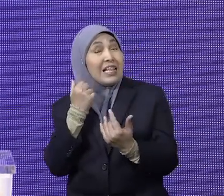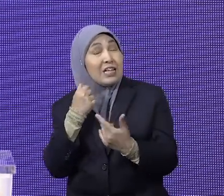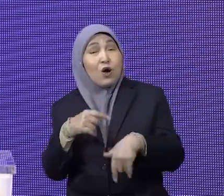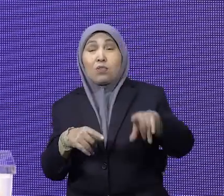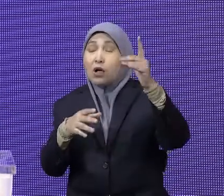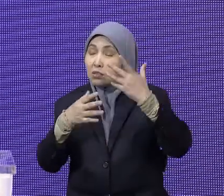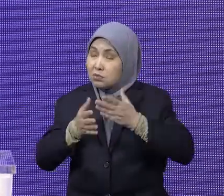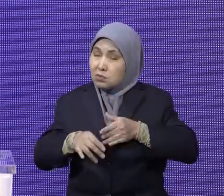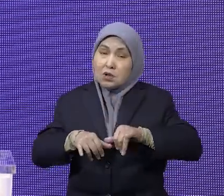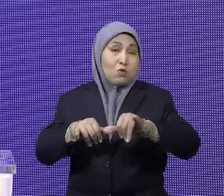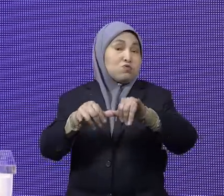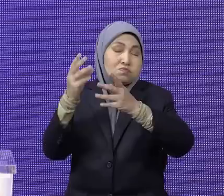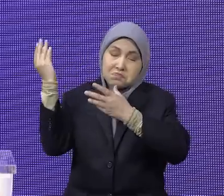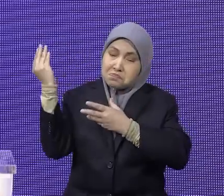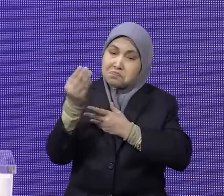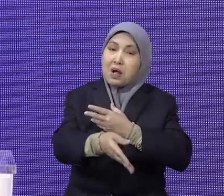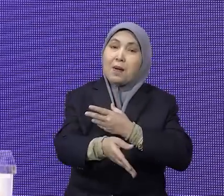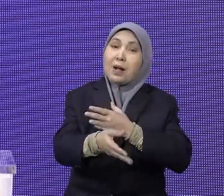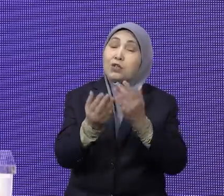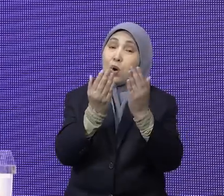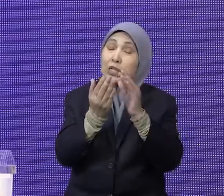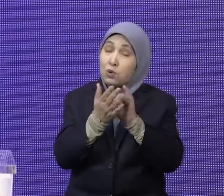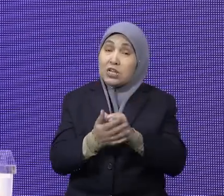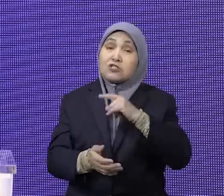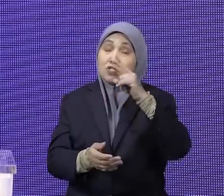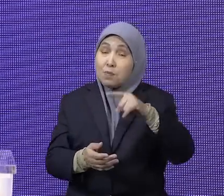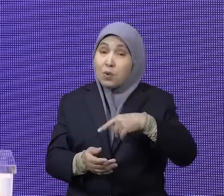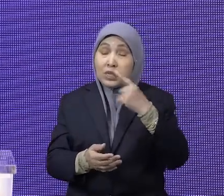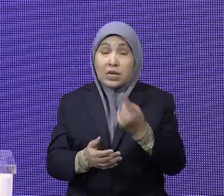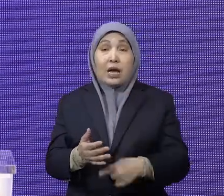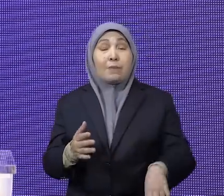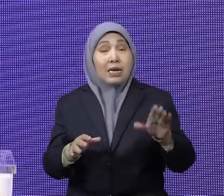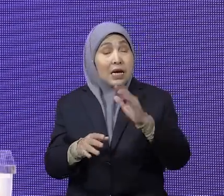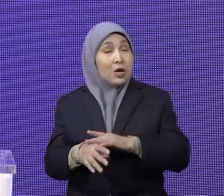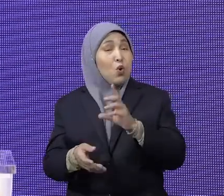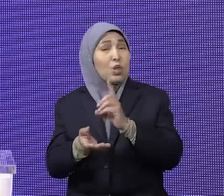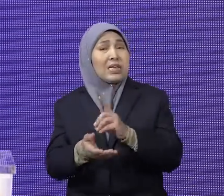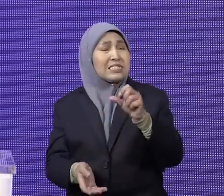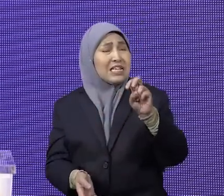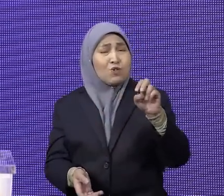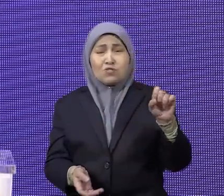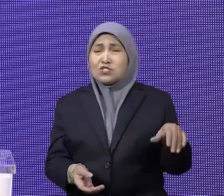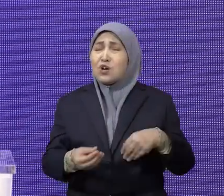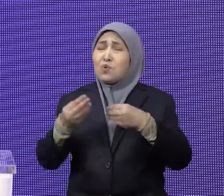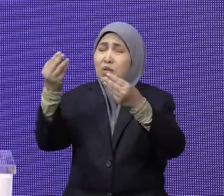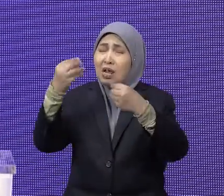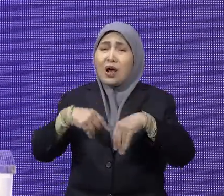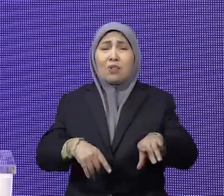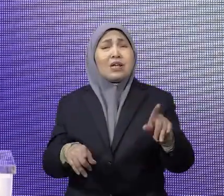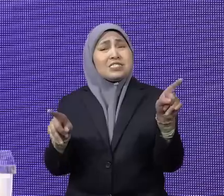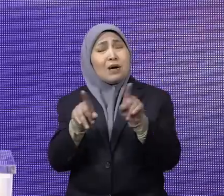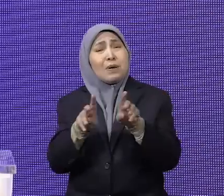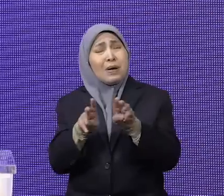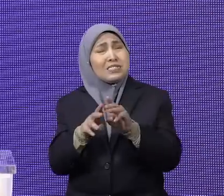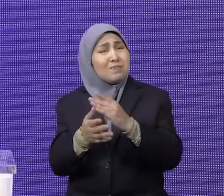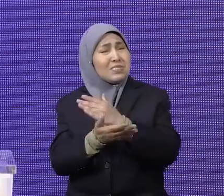Allah segera mengkabulkan doa tersebut. Tapi seperti mana yang disebutkan oleh Fadhil Dr. Sanusi sebentar tadi, kurniaan Allah Ta'ala ini